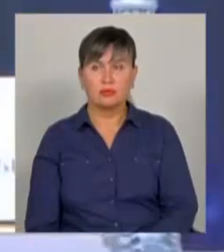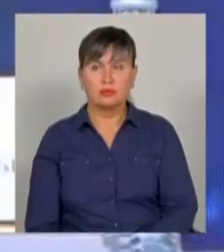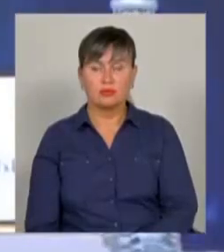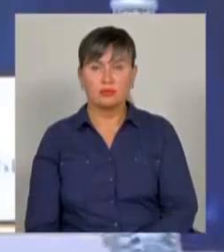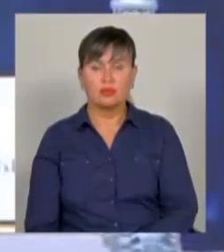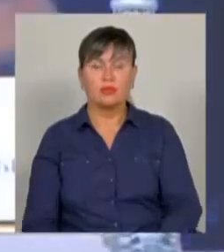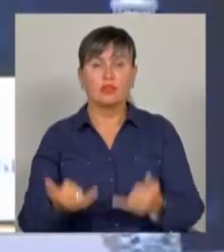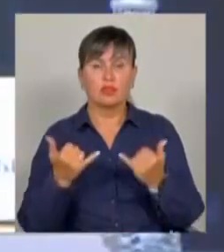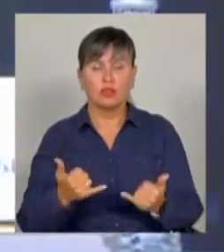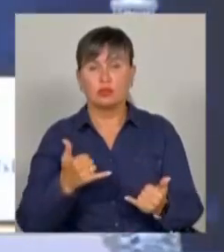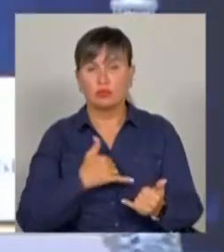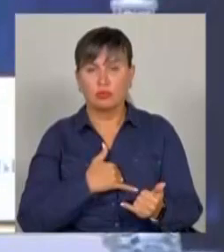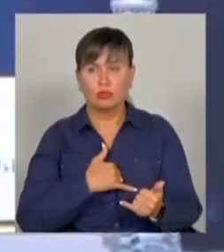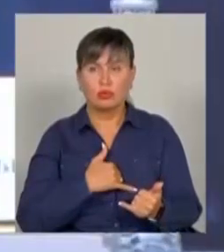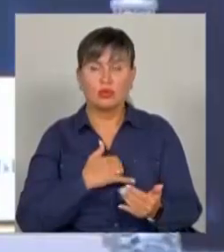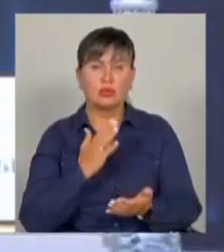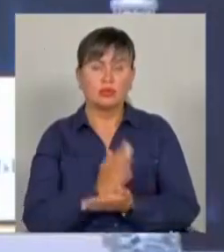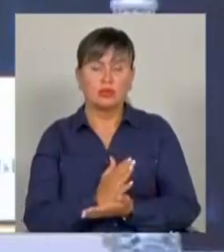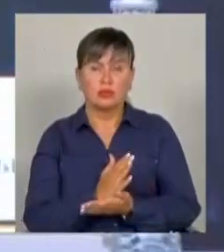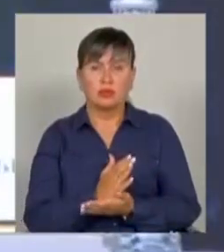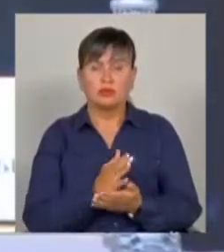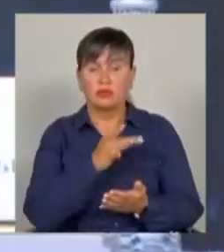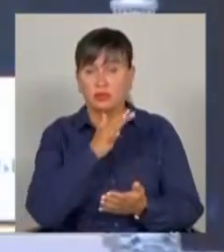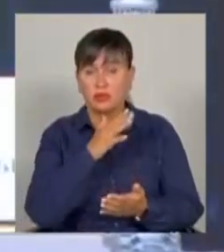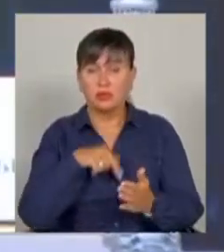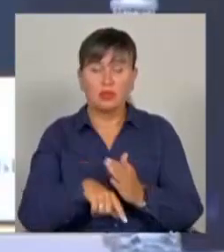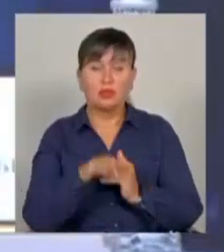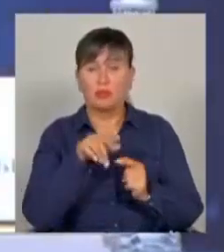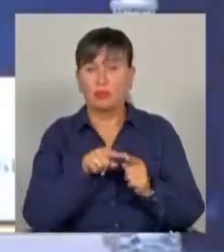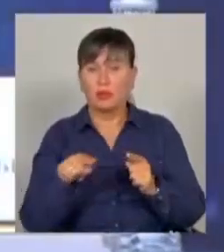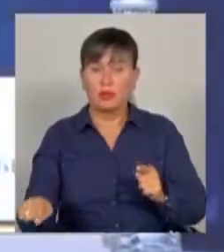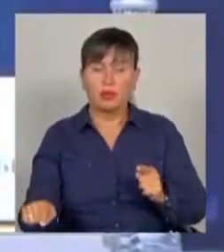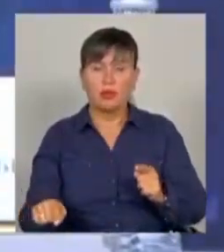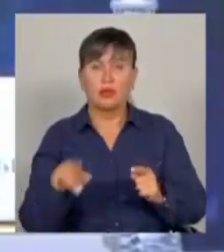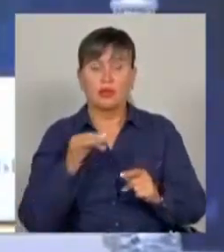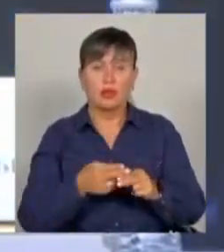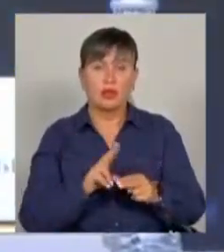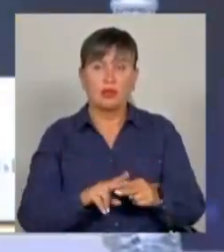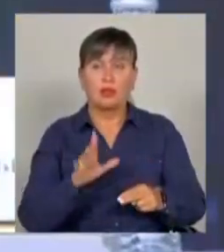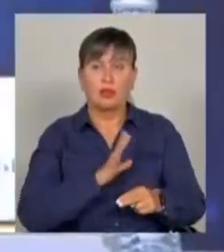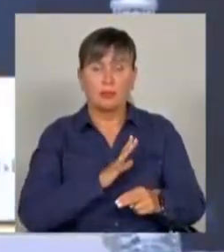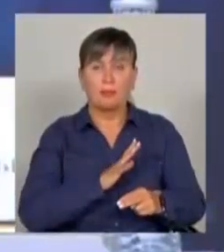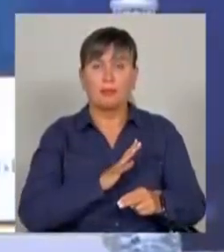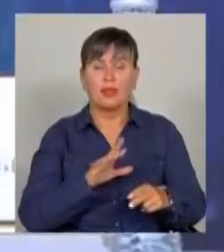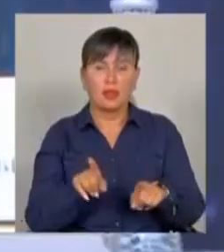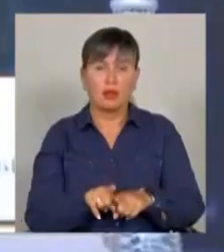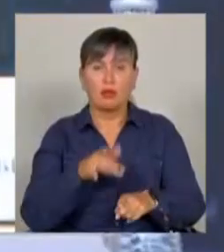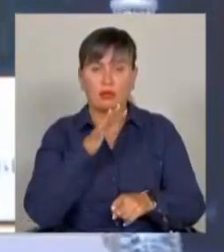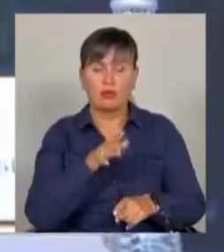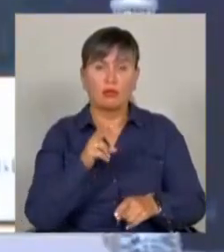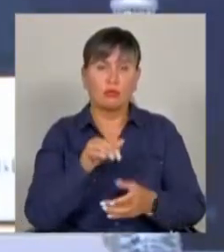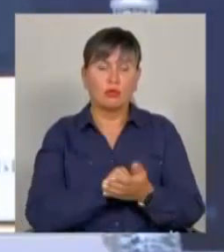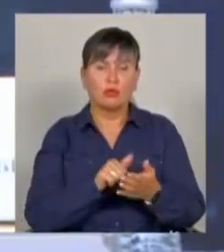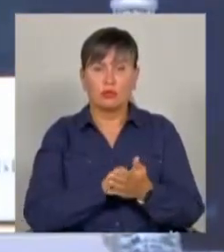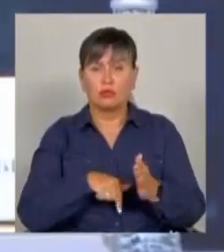Сейчас у нас демографический бугор, наступает этот период времени, и это был неизбежный момент по поводу того,